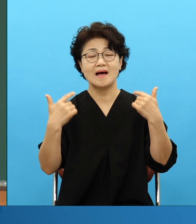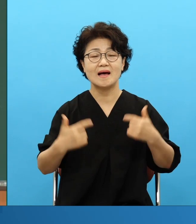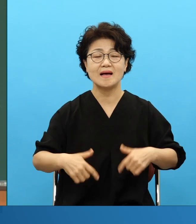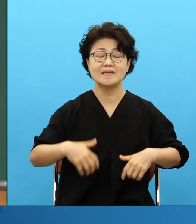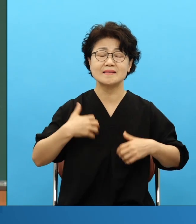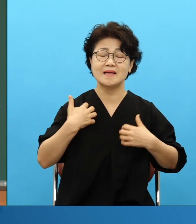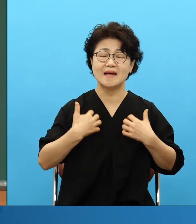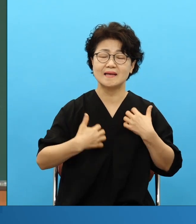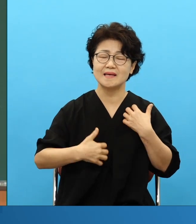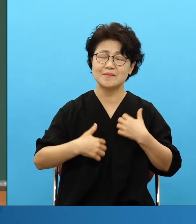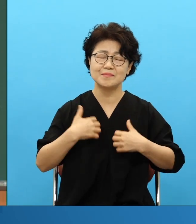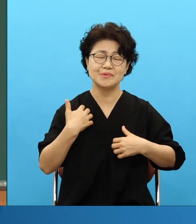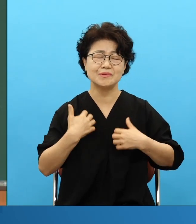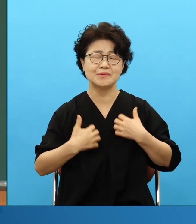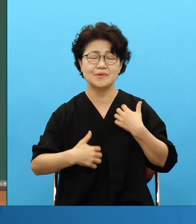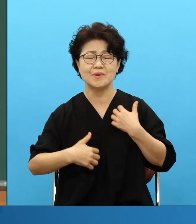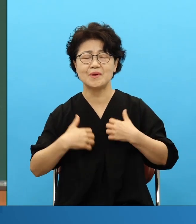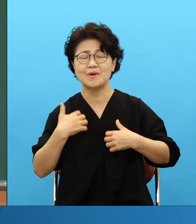항상